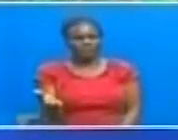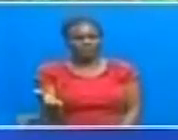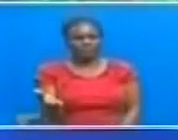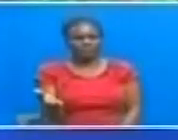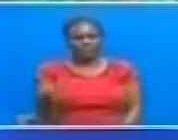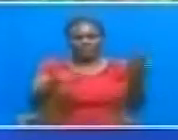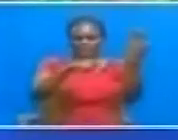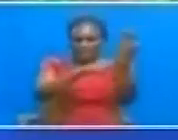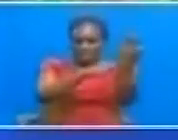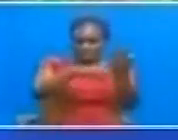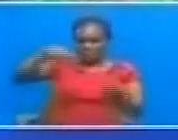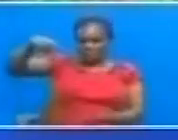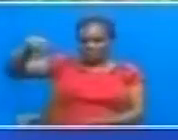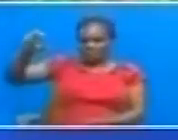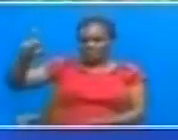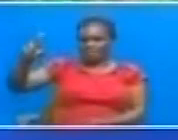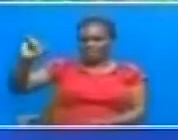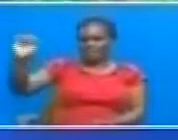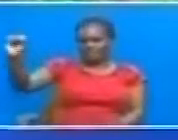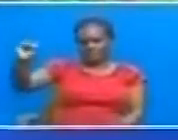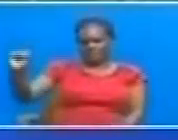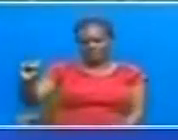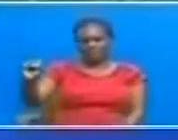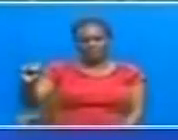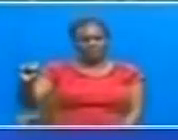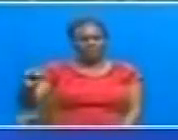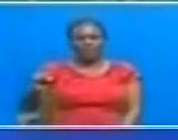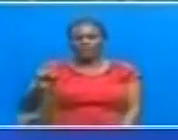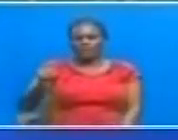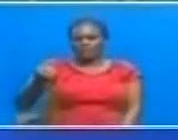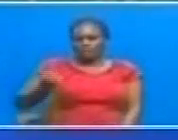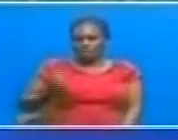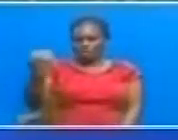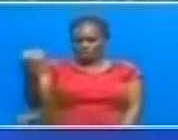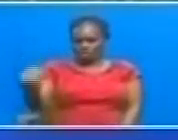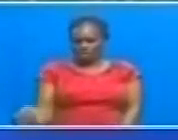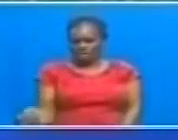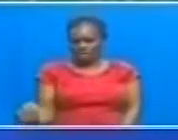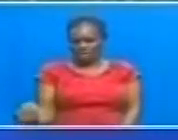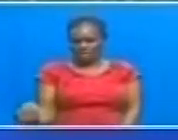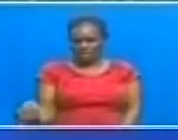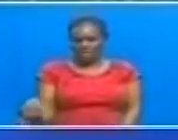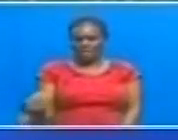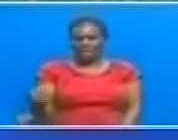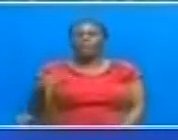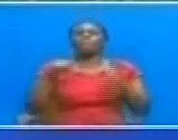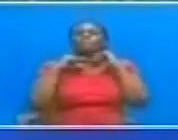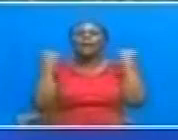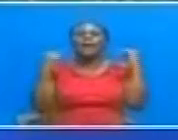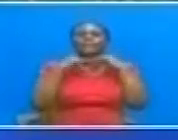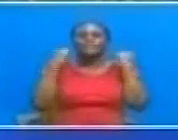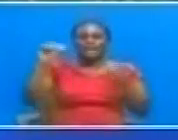Inaitwa jina langu, inaitwa Perisi Mkada Wanjabe Kizulonera. Mwanawe mwanamke huyu anayekisiwa kuwa kasisi wa kanisa